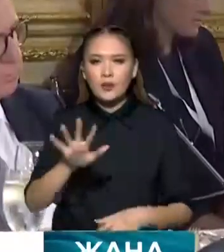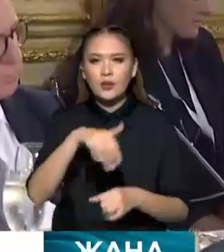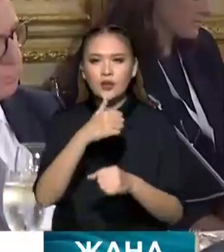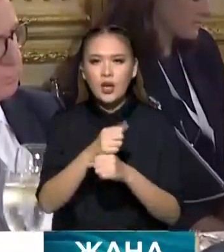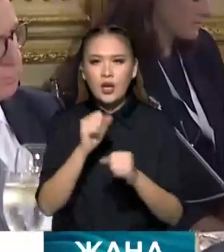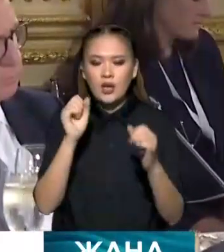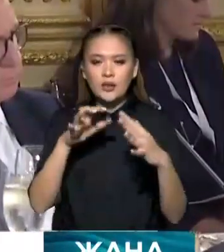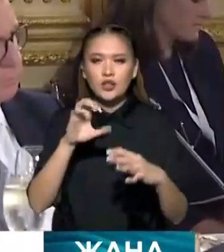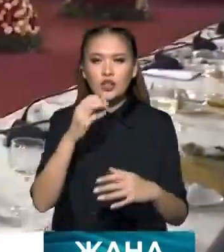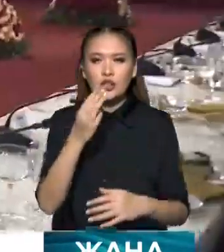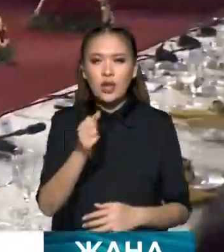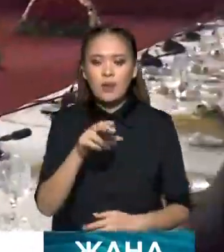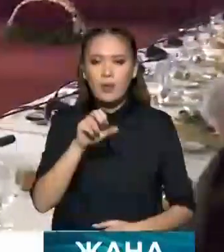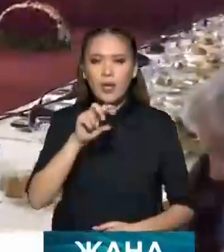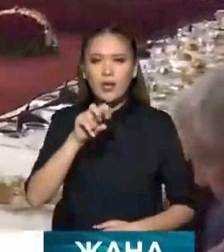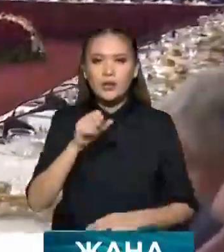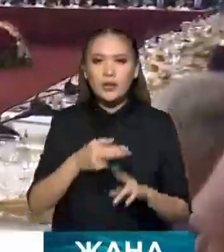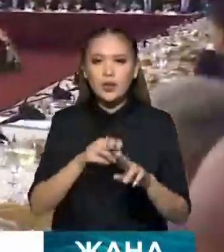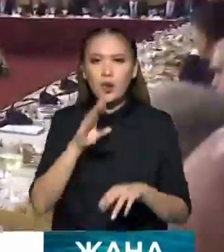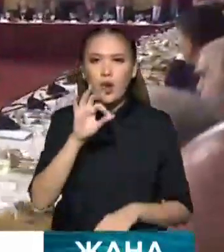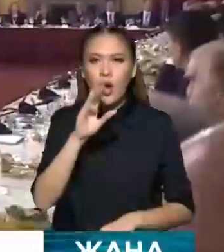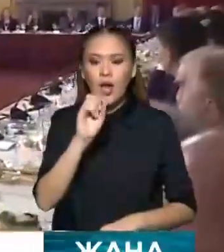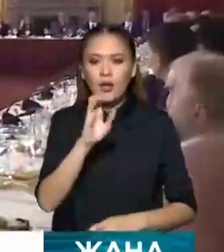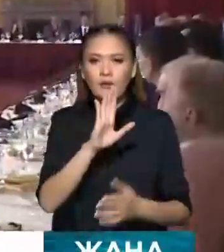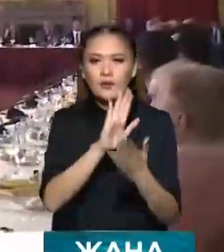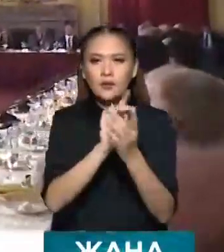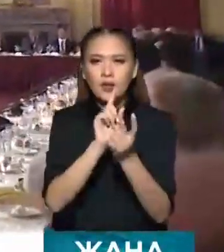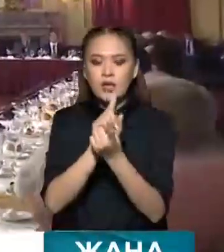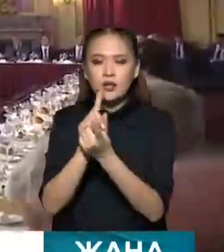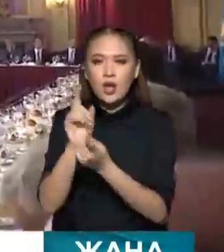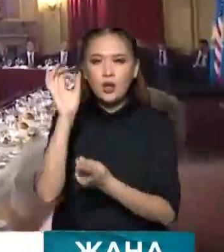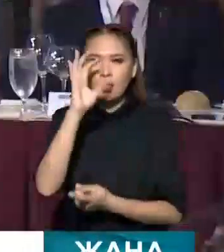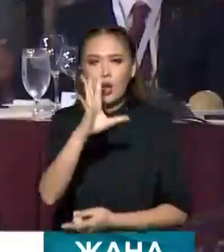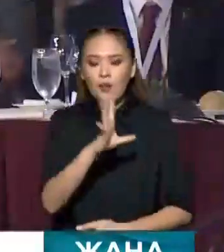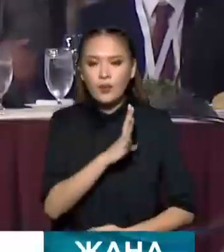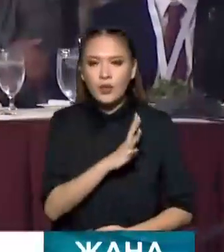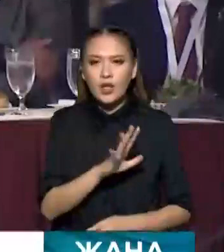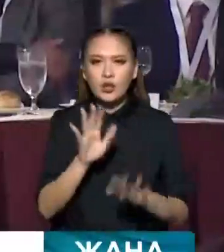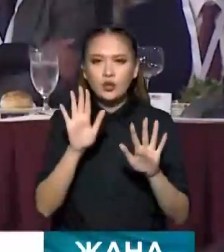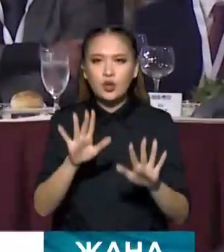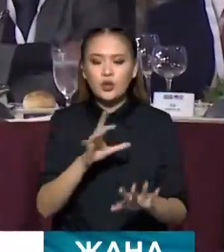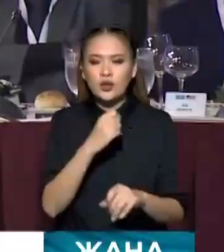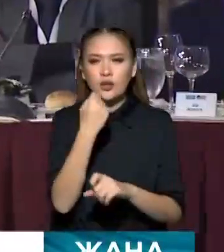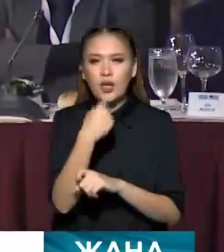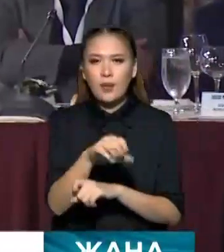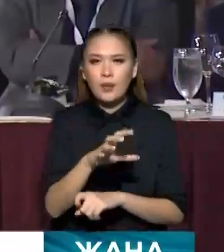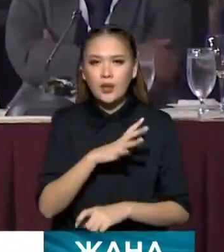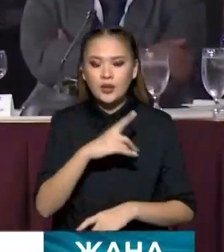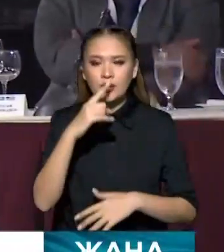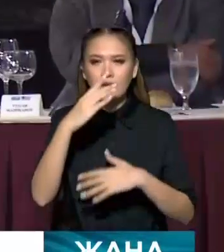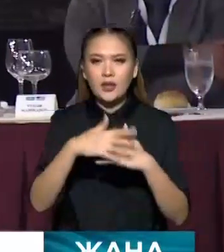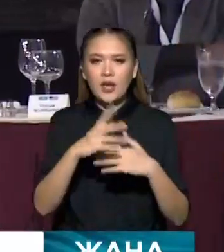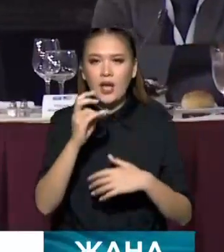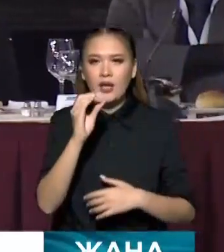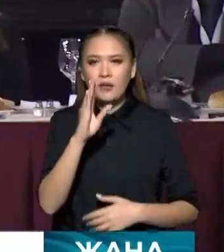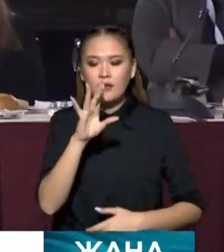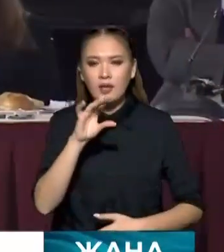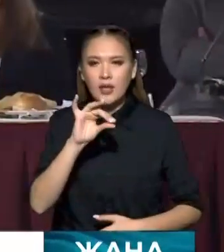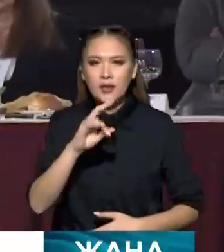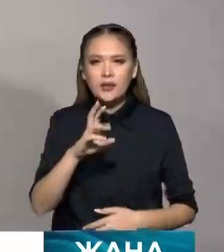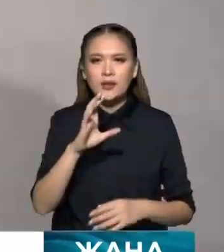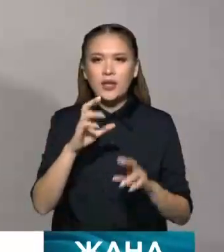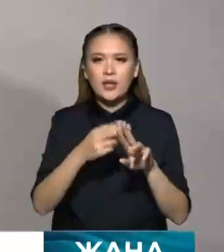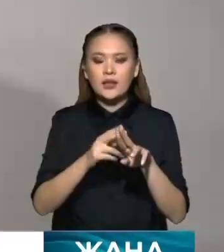Басқосуда ақштың сауда палатасы ұйымдастырды. Тоқаевпен кездесуге есімдері Forbes-тан түспейтін кіл мықтылар түгел келді. Арасында Netflix, Amazon, Pfizer